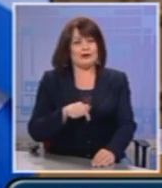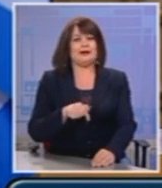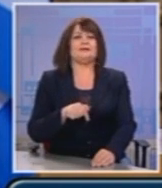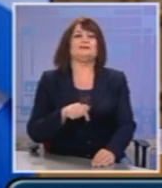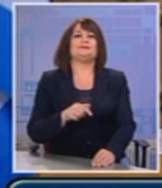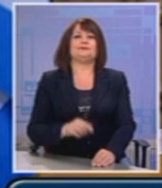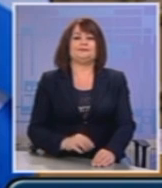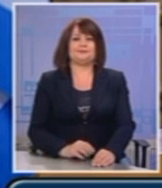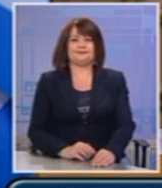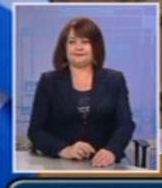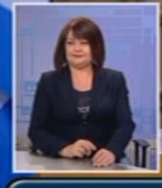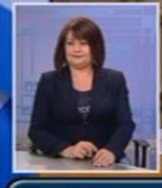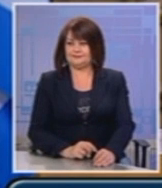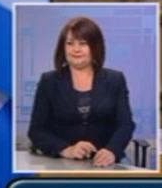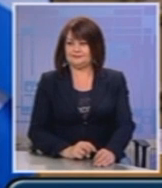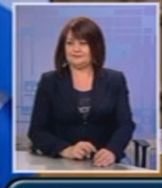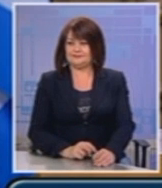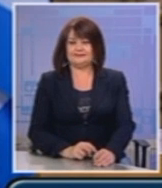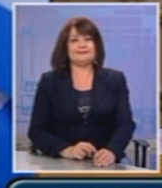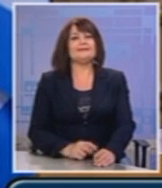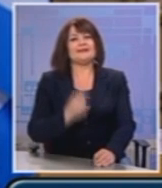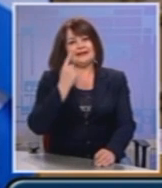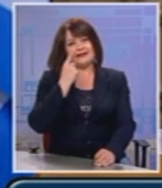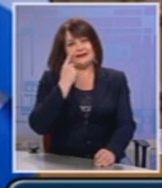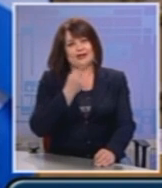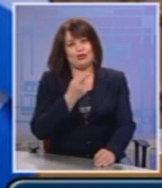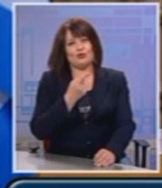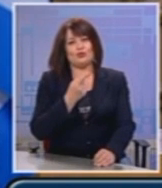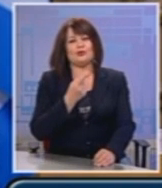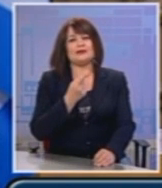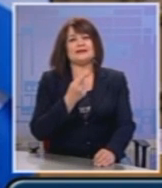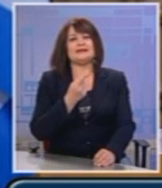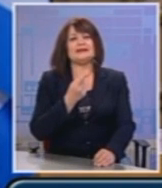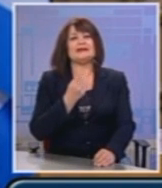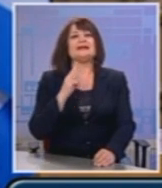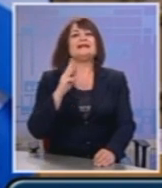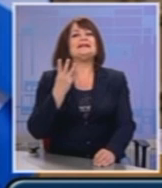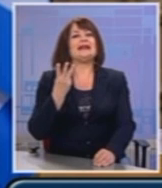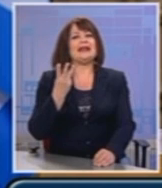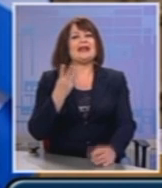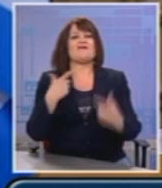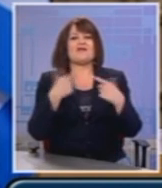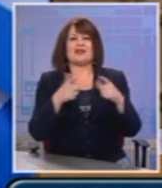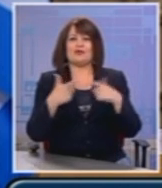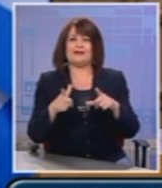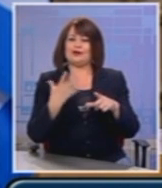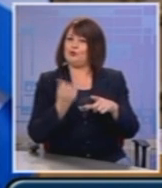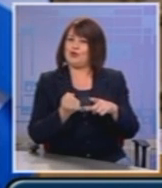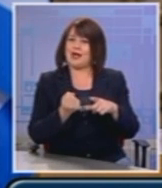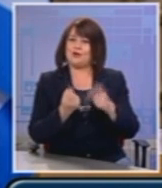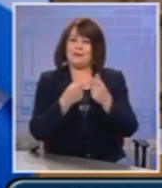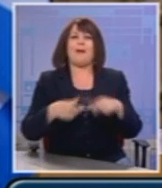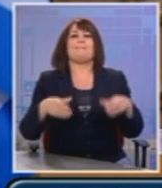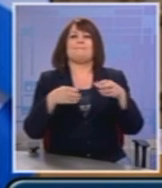περάσουμε λέω να δείξουμε και τα δύο και τα τρία πρώτα βίντεο που έχουμε από την